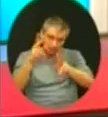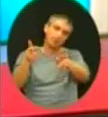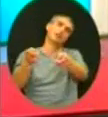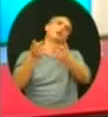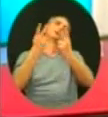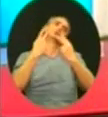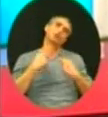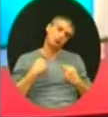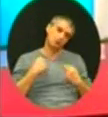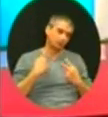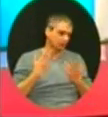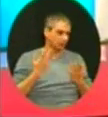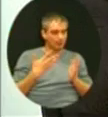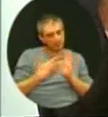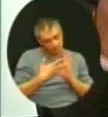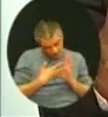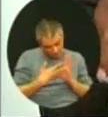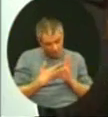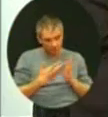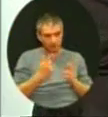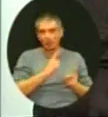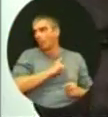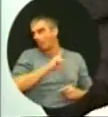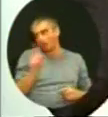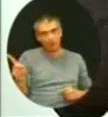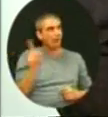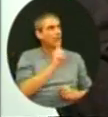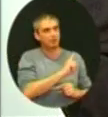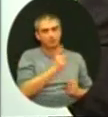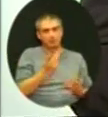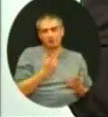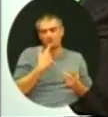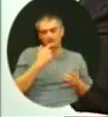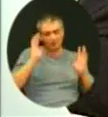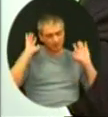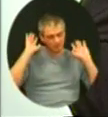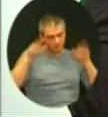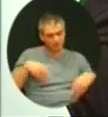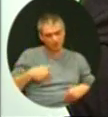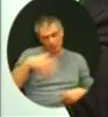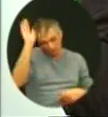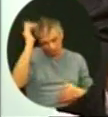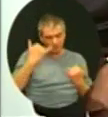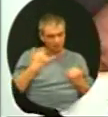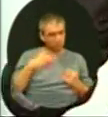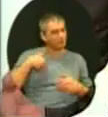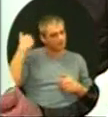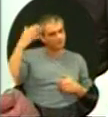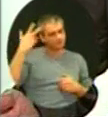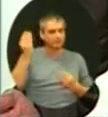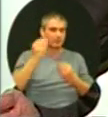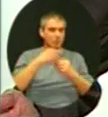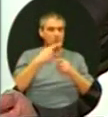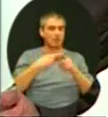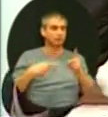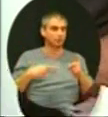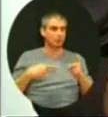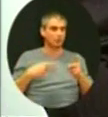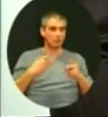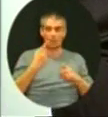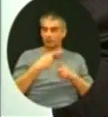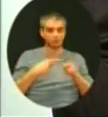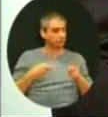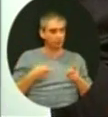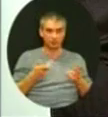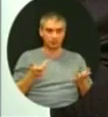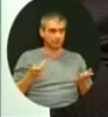לנסוע, לחזור, להיבדק, ומטרטרים אותך. ואתה פעם אומר, אתה יודע מה, אולי אני לא אבדק עכשיו, אני אבדק עוד 50 שנה.